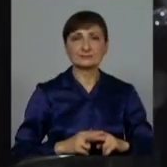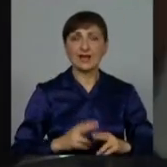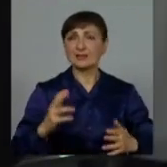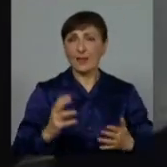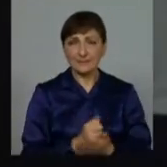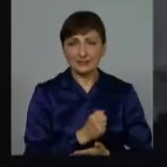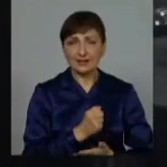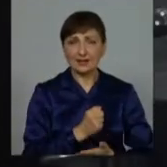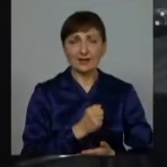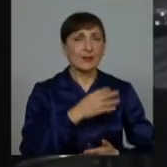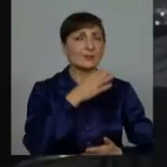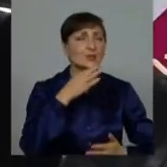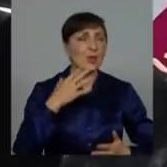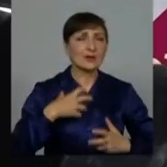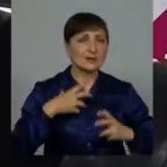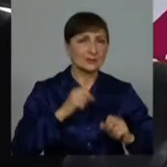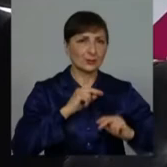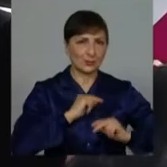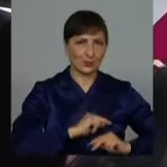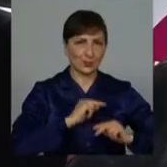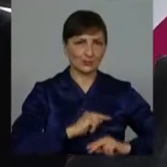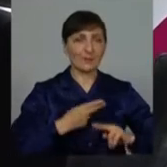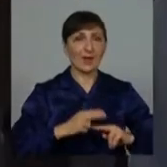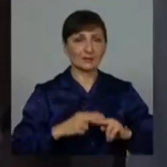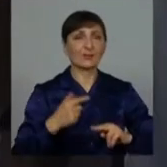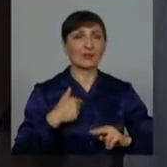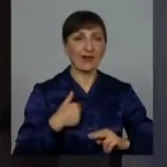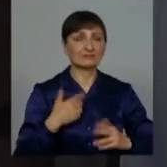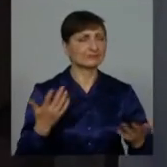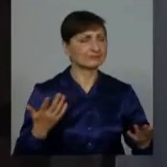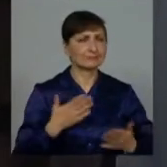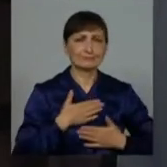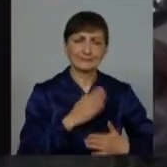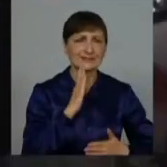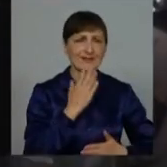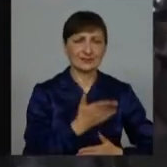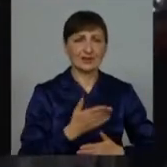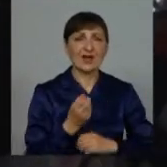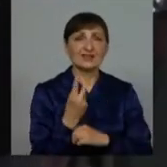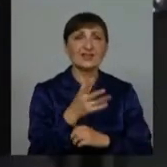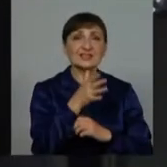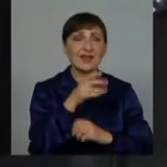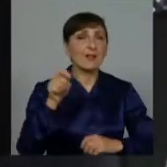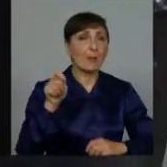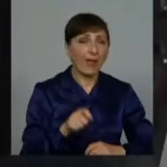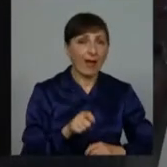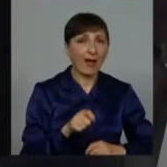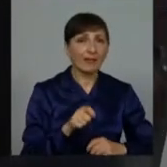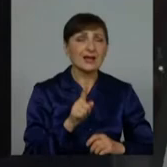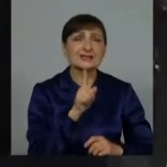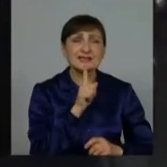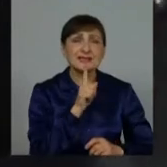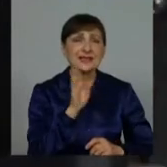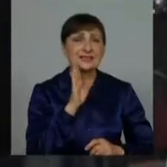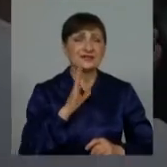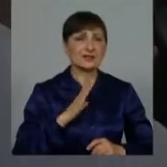добыта она неимоверным трудом. Поэтому я преклоняюсь перед этой девочкой. 12-летняя приехала, как мышка, как мышонок